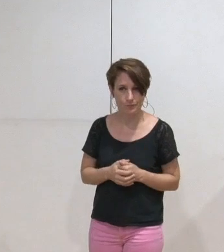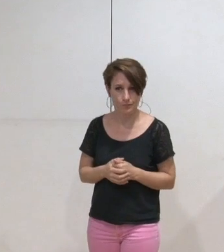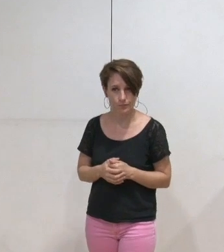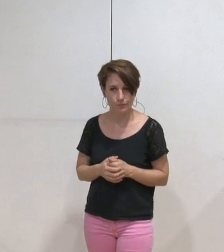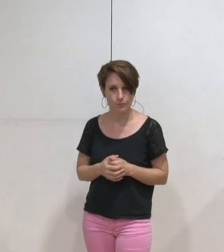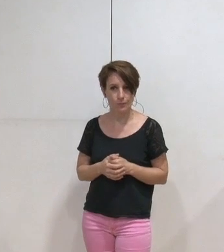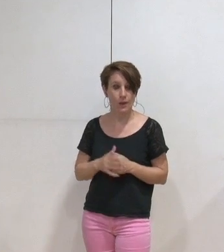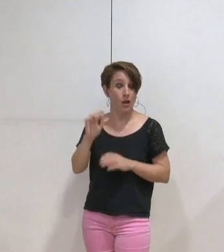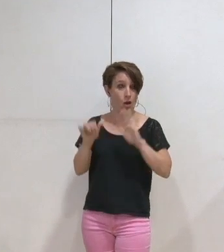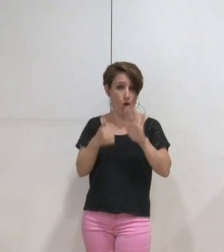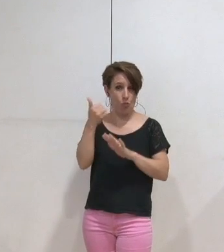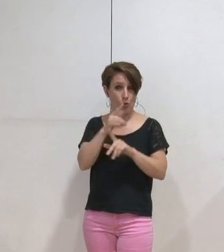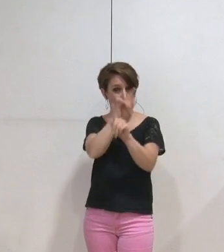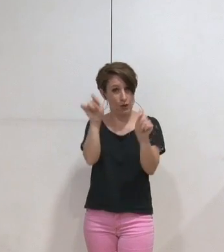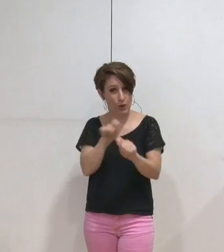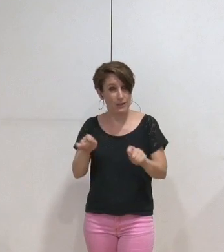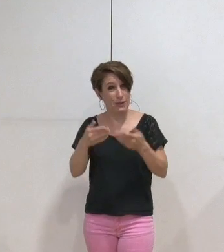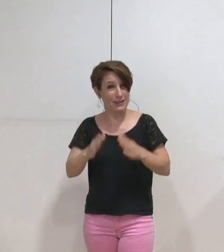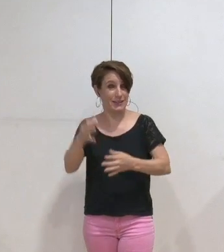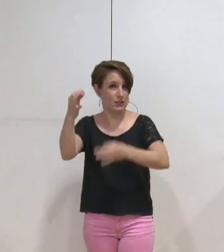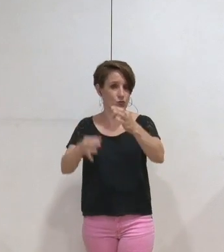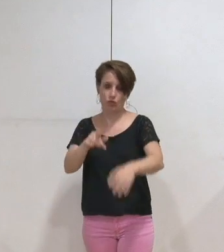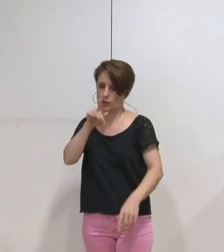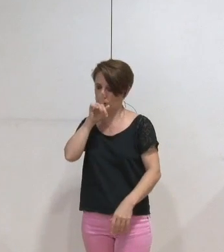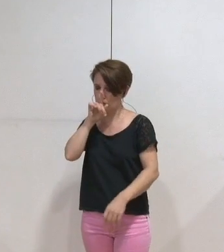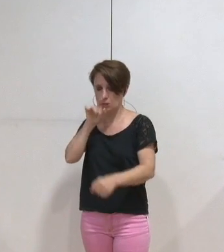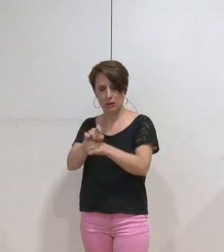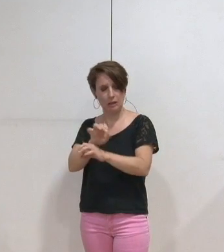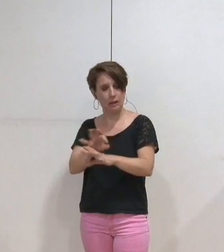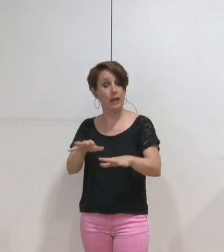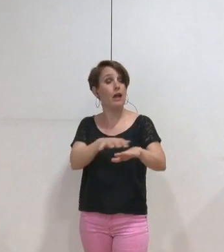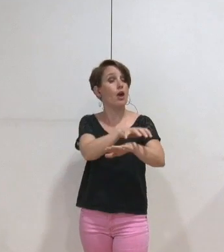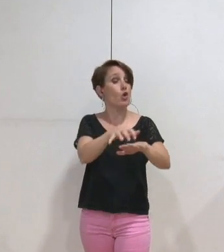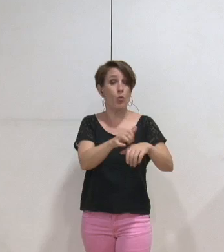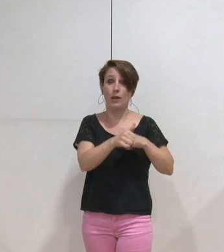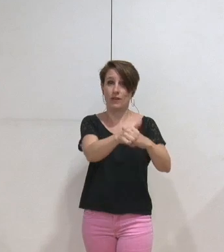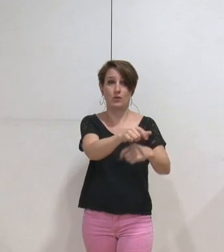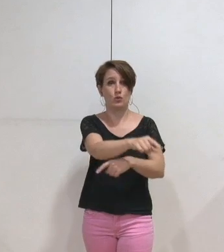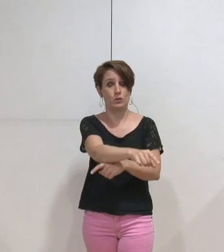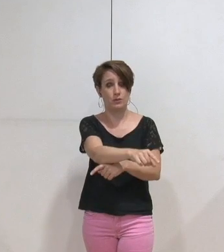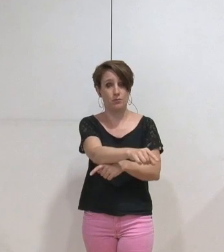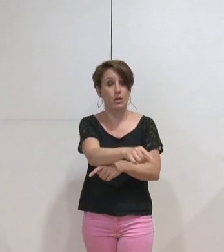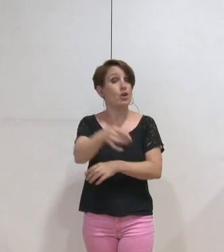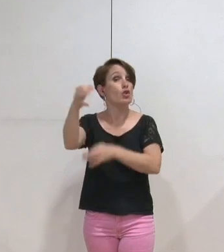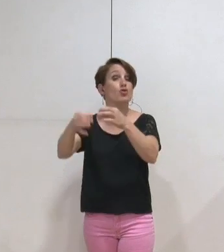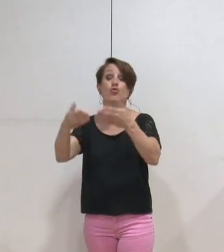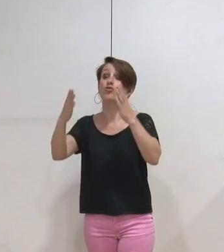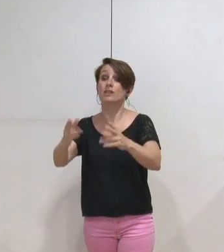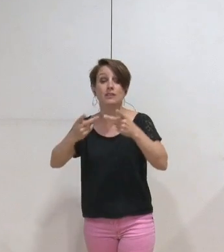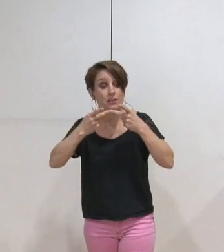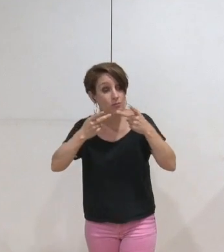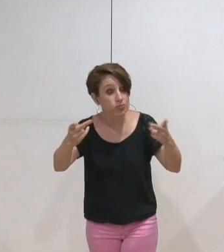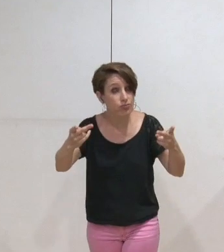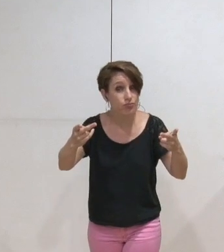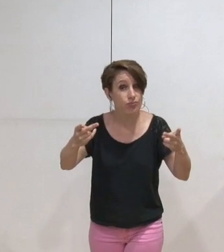décisions de justice ne saurait être mise en question il revient au préfet d'exécuter celle-ci lorsqu'il est ordonné par le jugule qu'il soit mis fin aux besoins